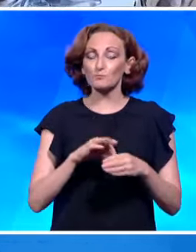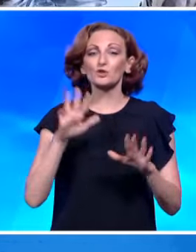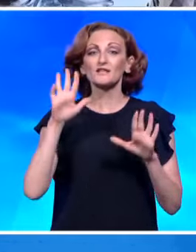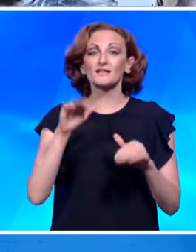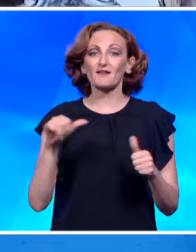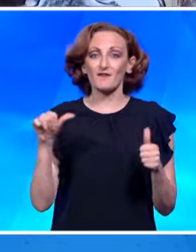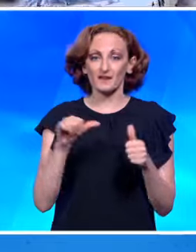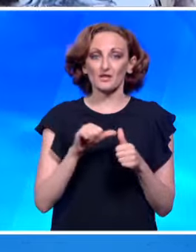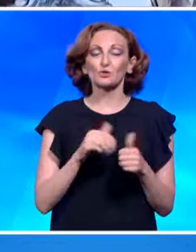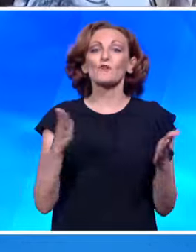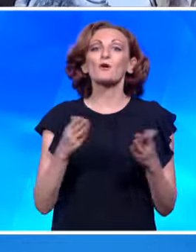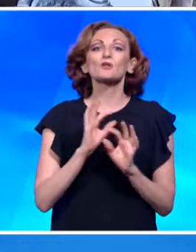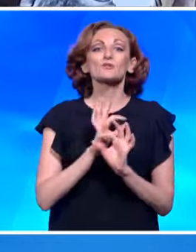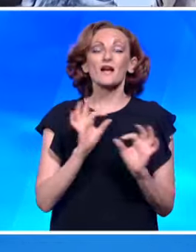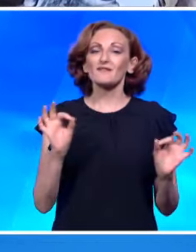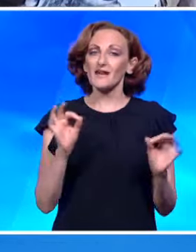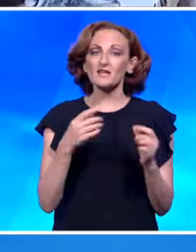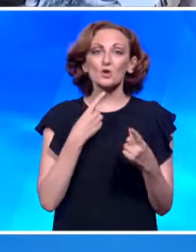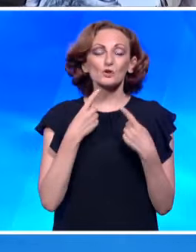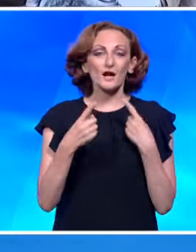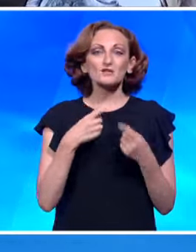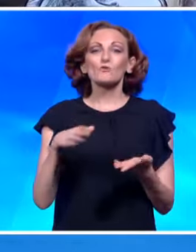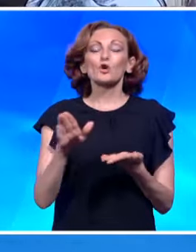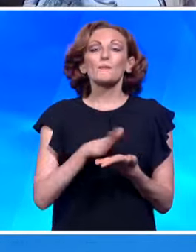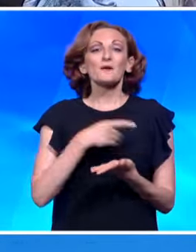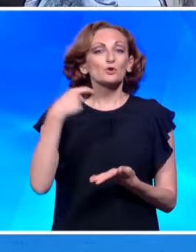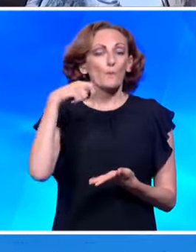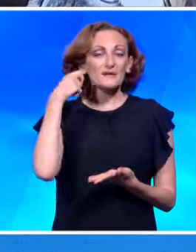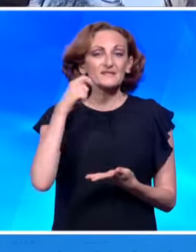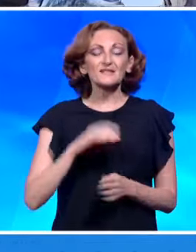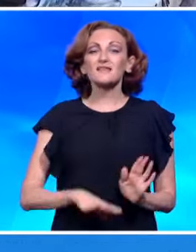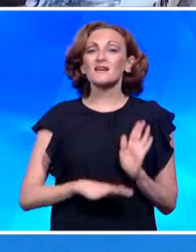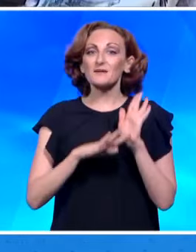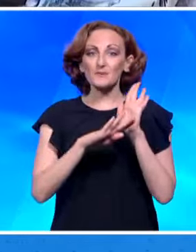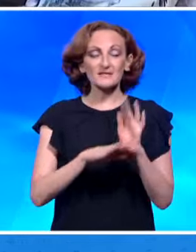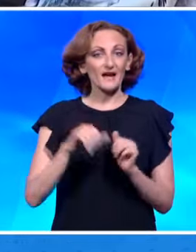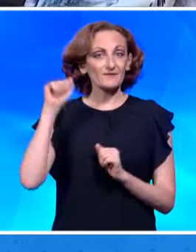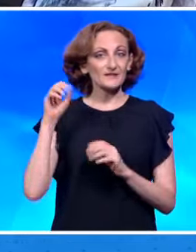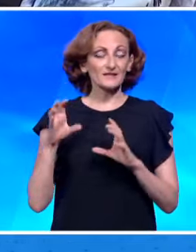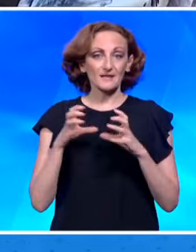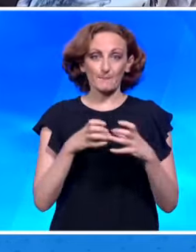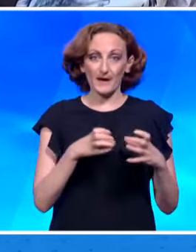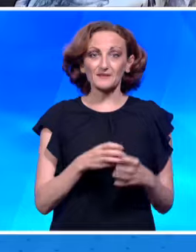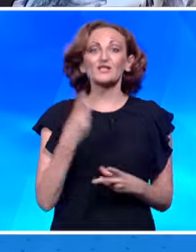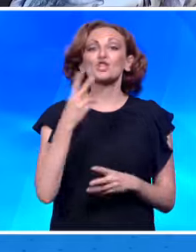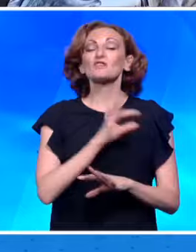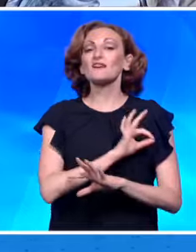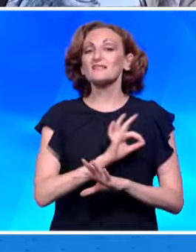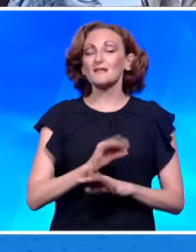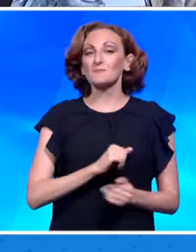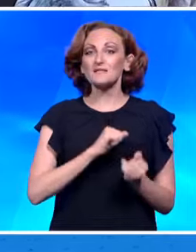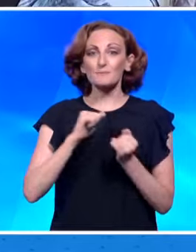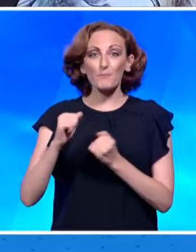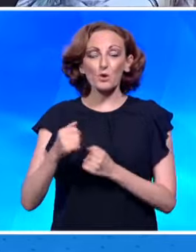това, което стана ясно от разговорът между държавния глава и представителите на партиите, е, че всъщност две седмици по-късно